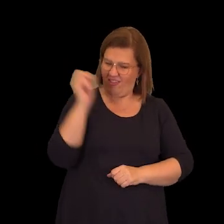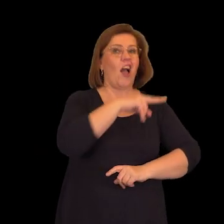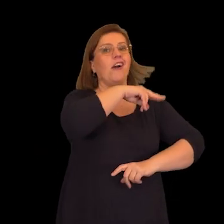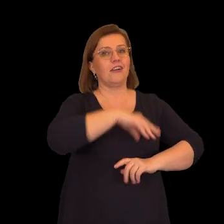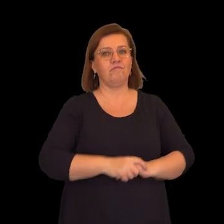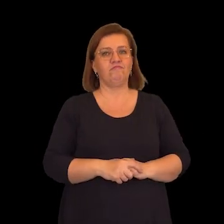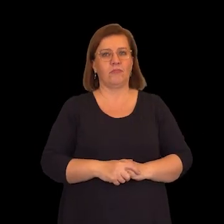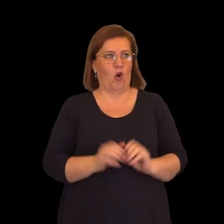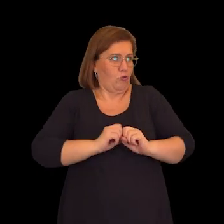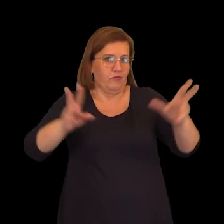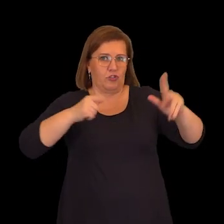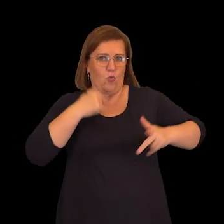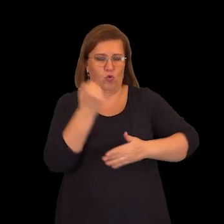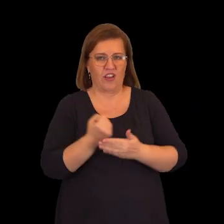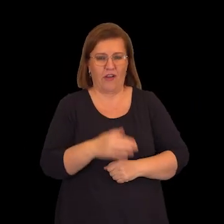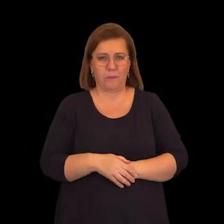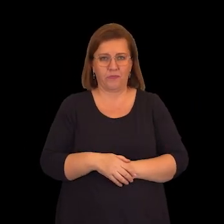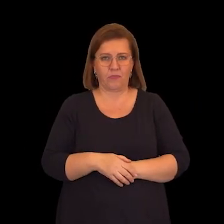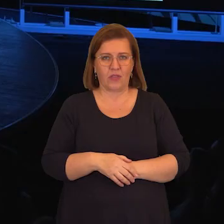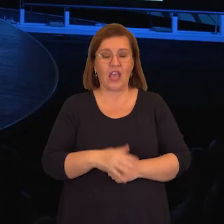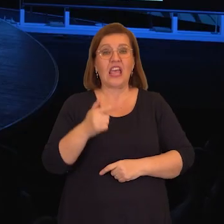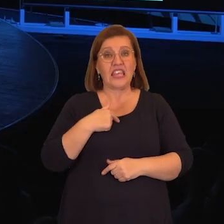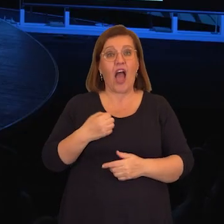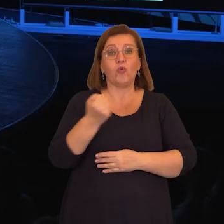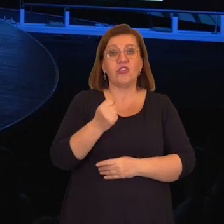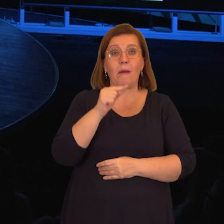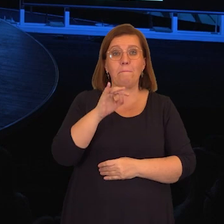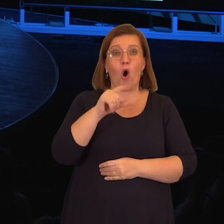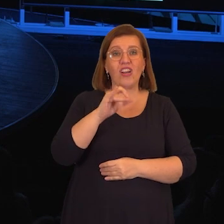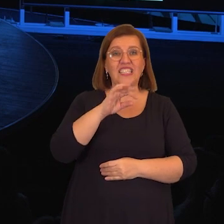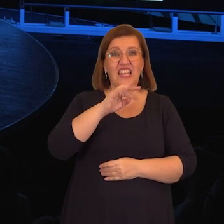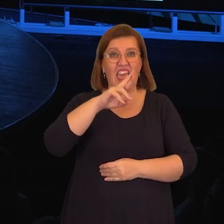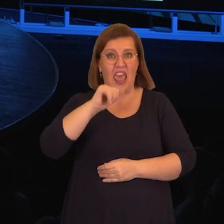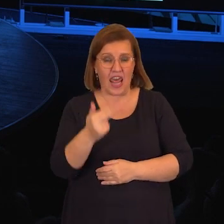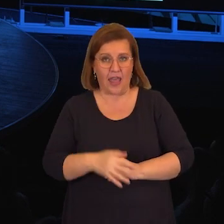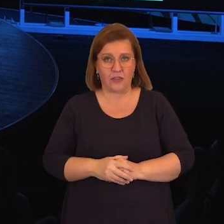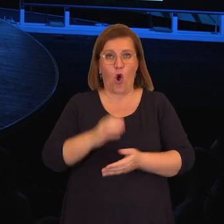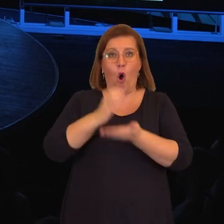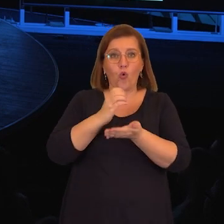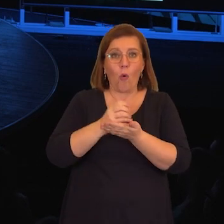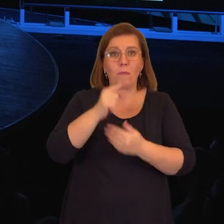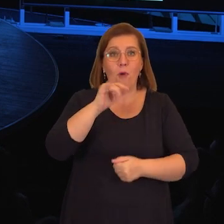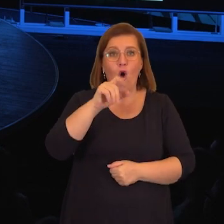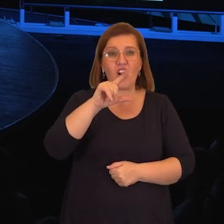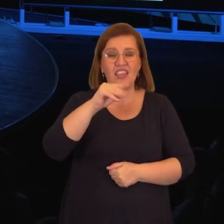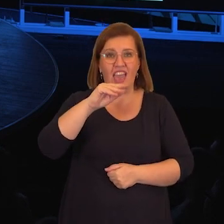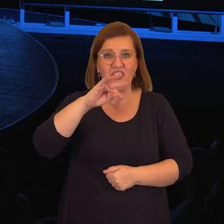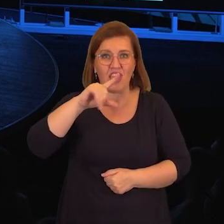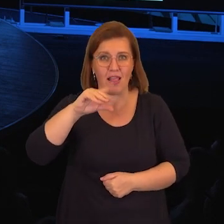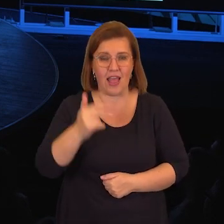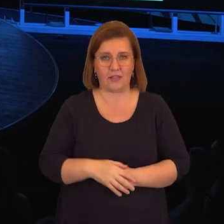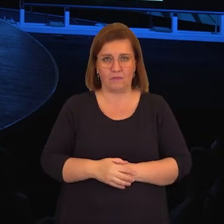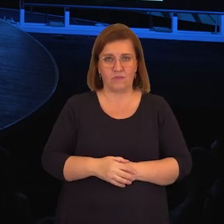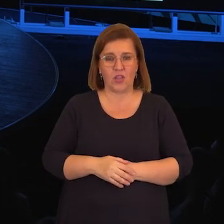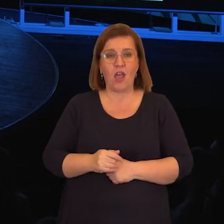Tak, jasne, że używam. Używam zastawy z polistyrenu. Używam kubków do picia z polietylenu. Używam